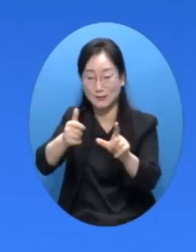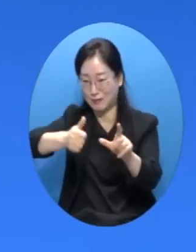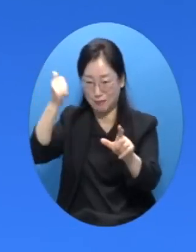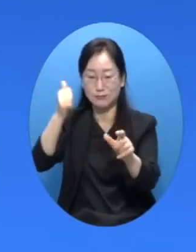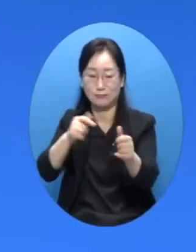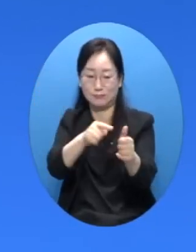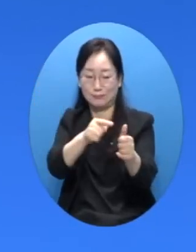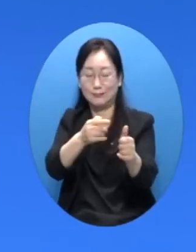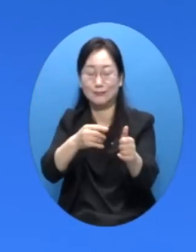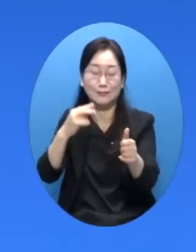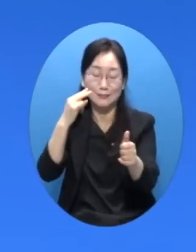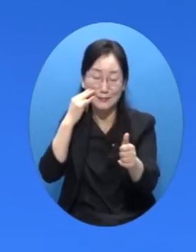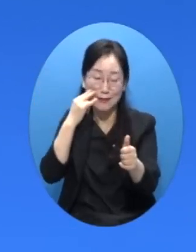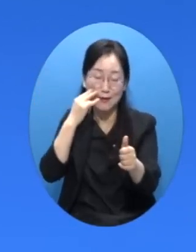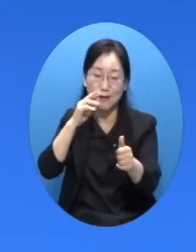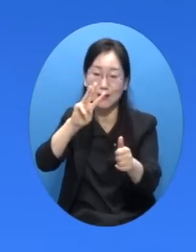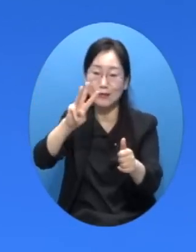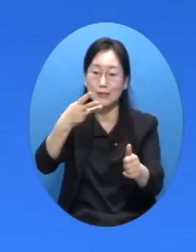그래서 에녹은